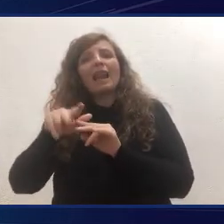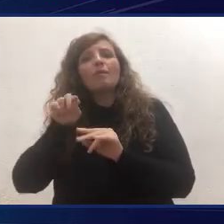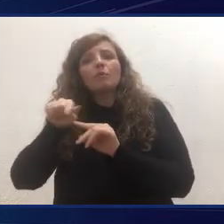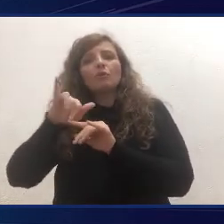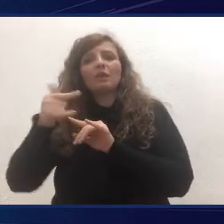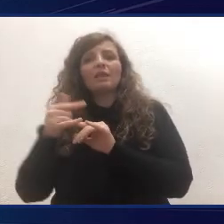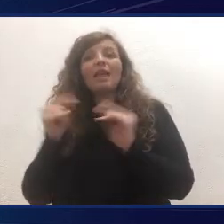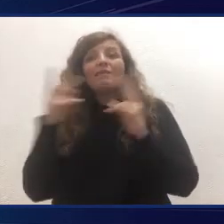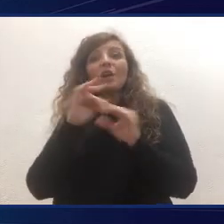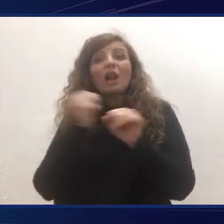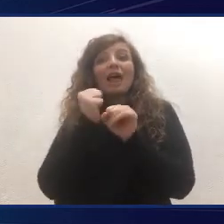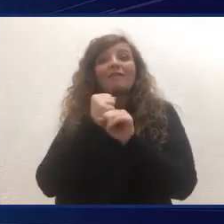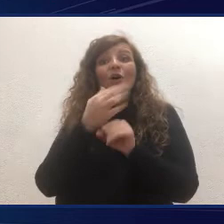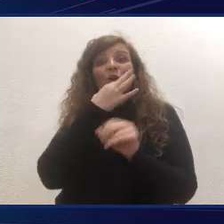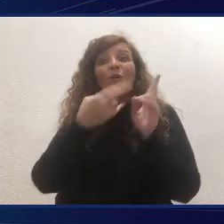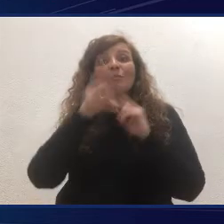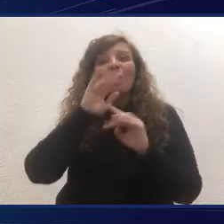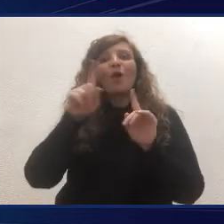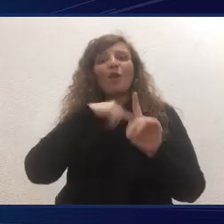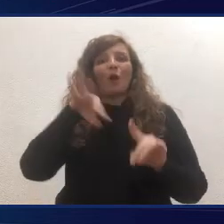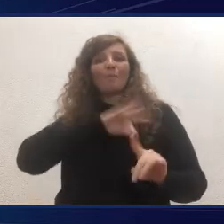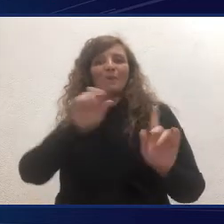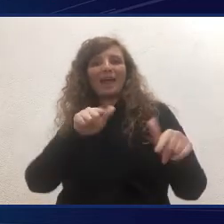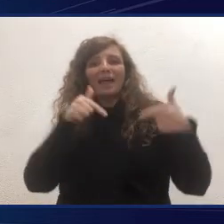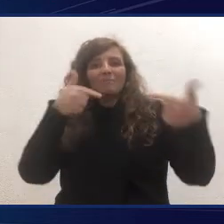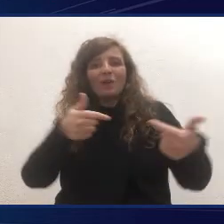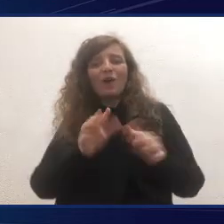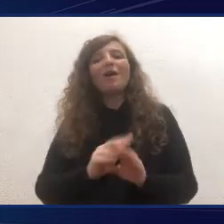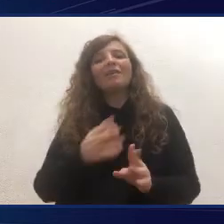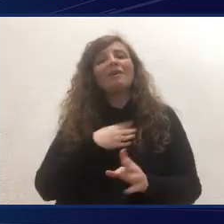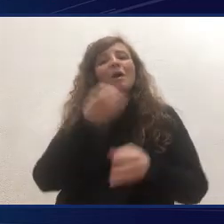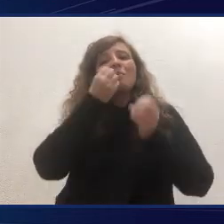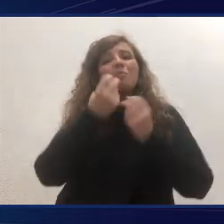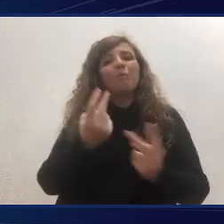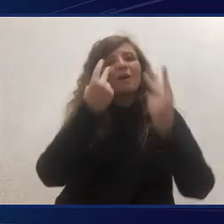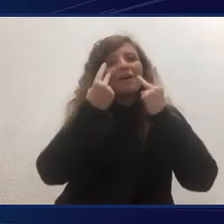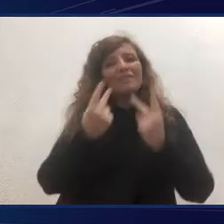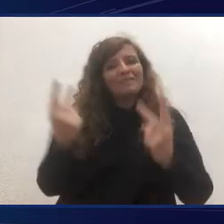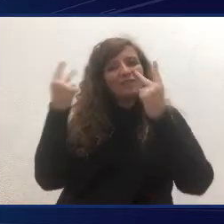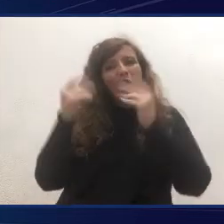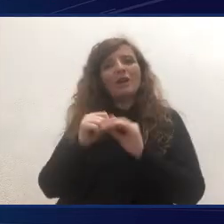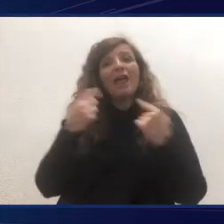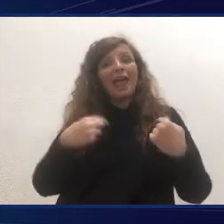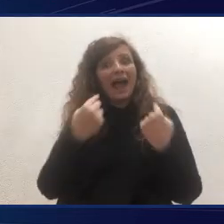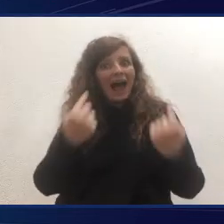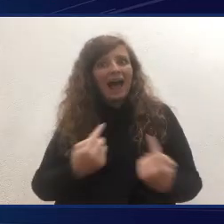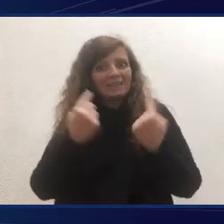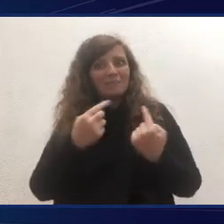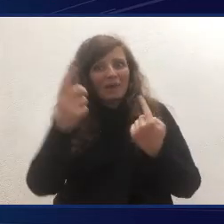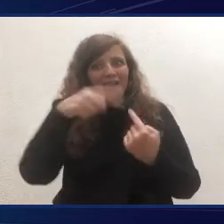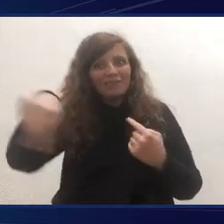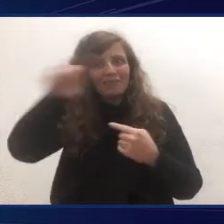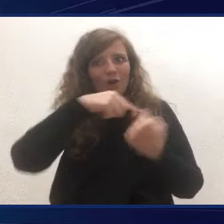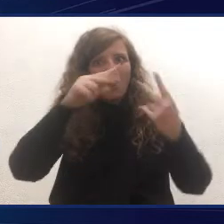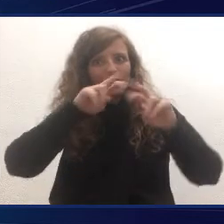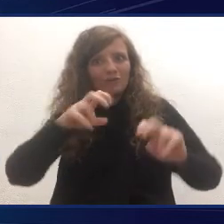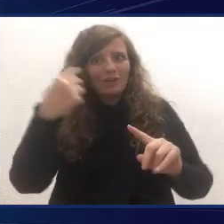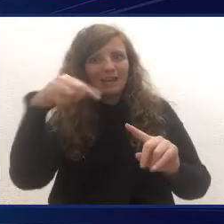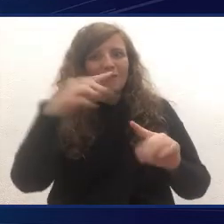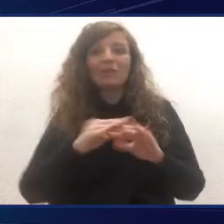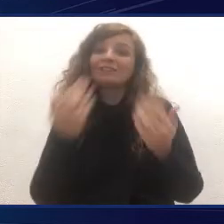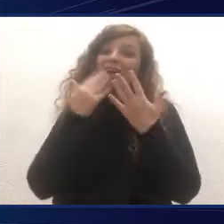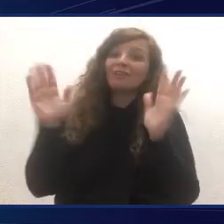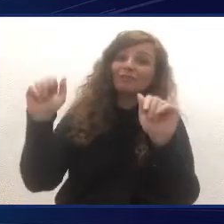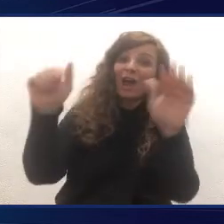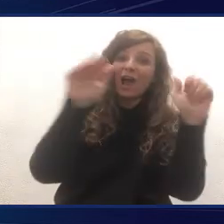mariacarmela.passarelli@unical.it. Il lavoro più bello che riceverò lo premierò. E adesso io vi auguro una buona visione e aspetto i